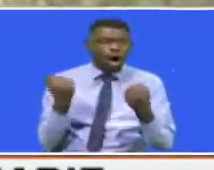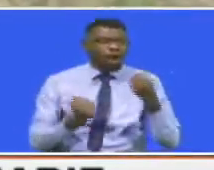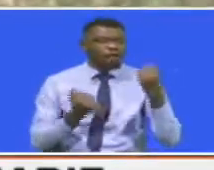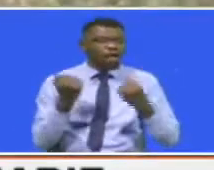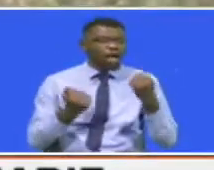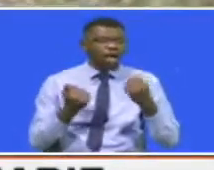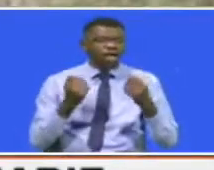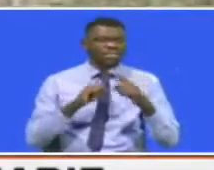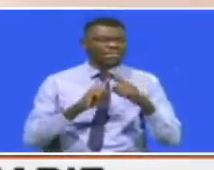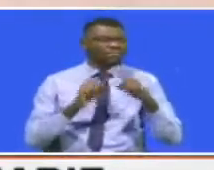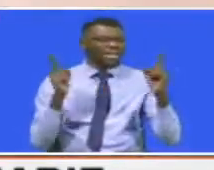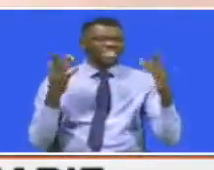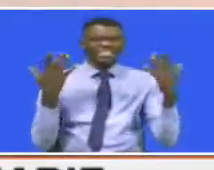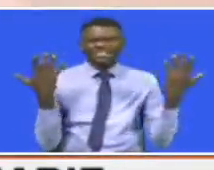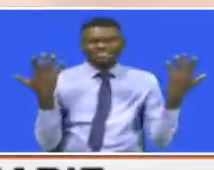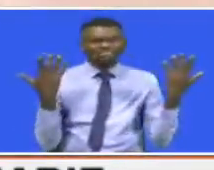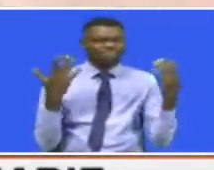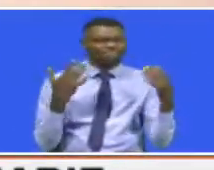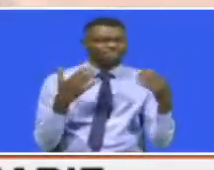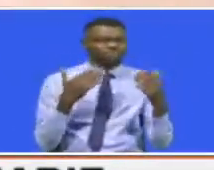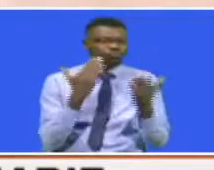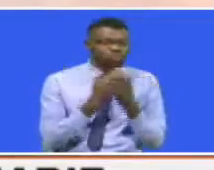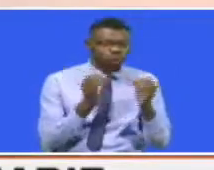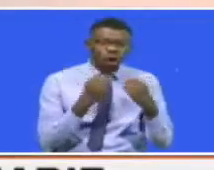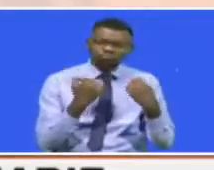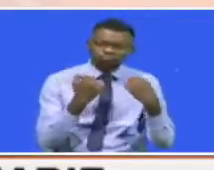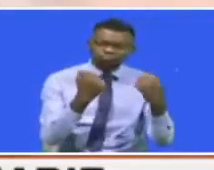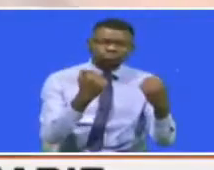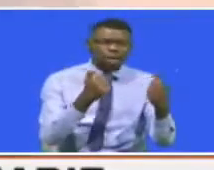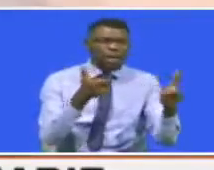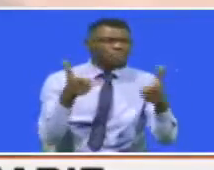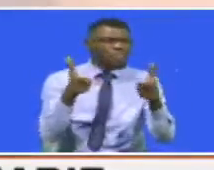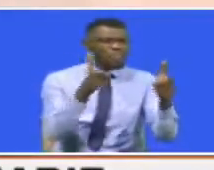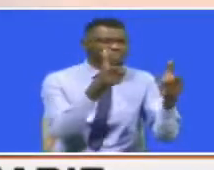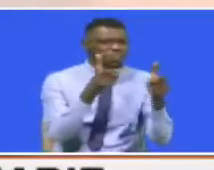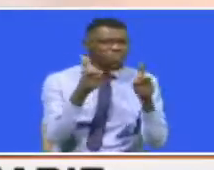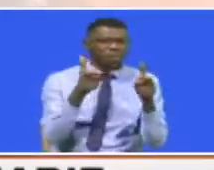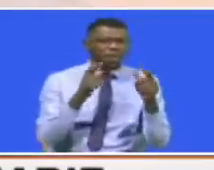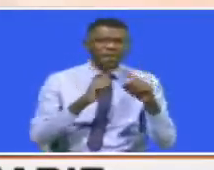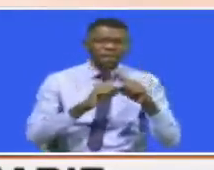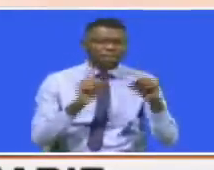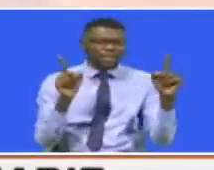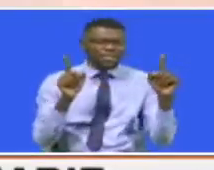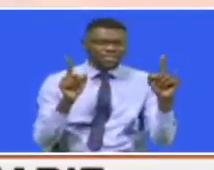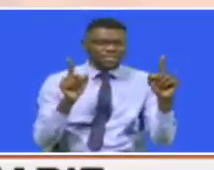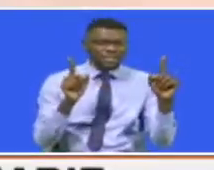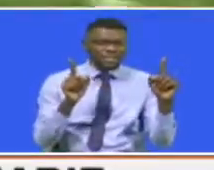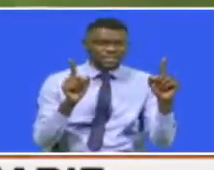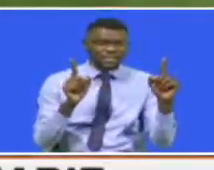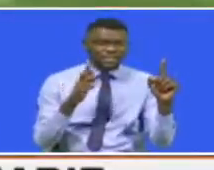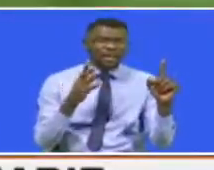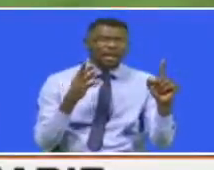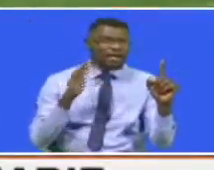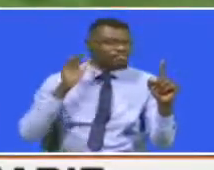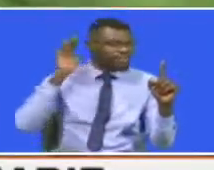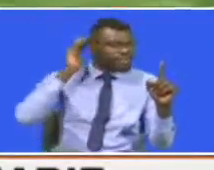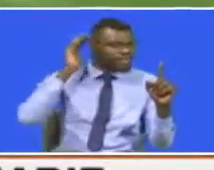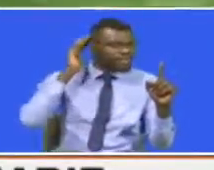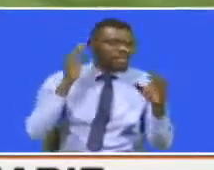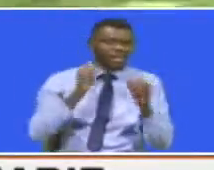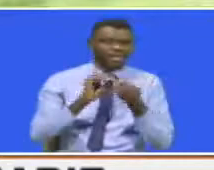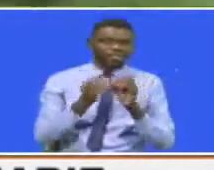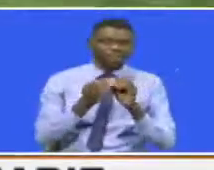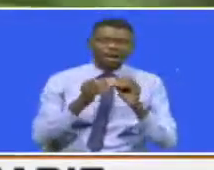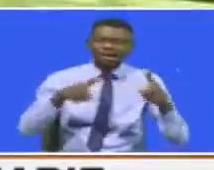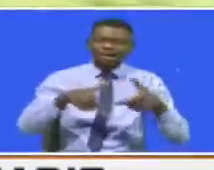wakaamua kuimiminia risasi. Polisi walidai walikosea nambari ya usajili wa gari hilo, wakisema walielezwa kuwa kuna gari la nambari ya usajili